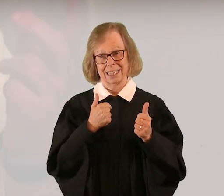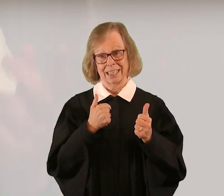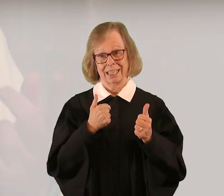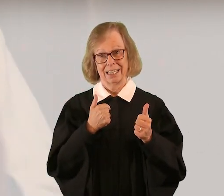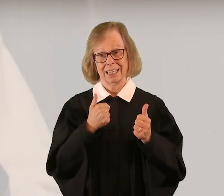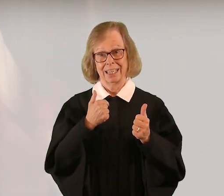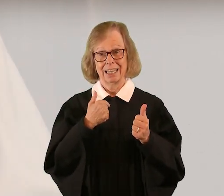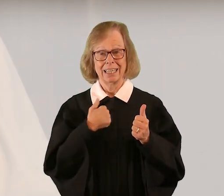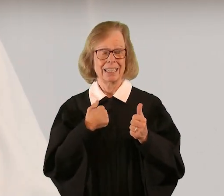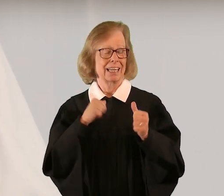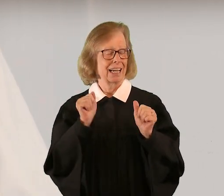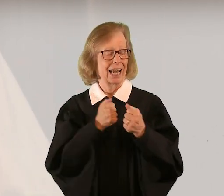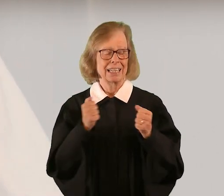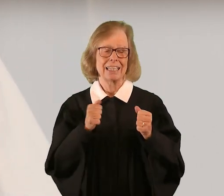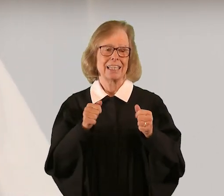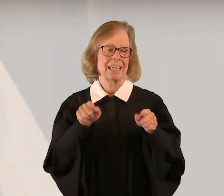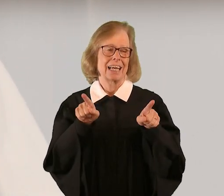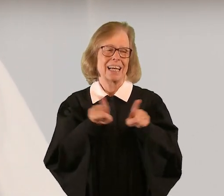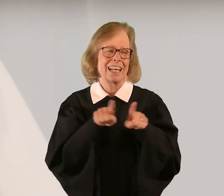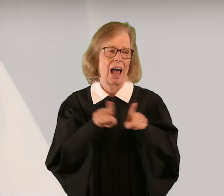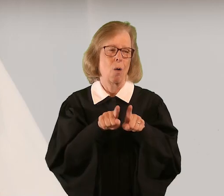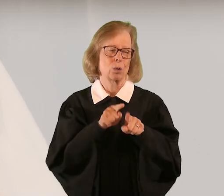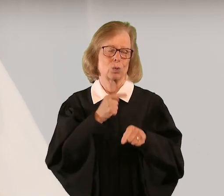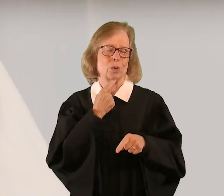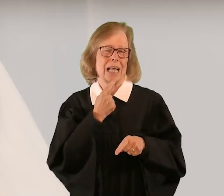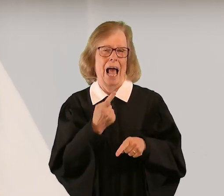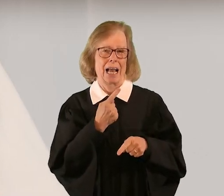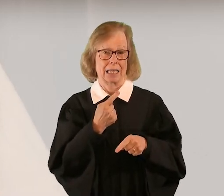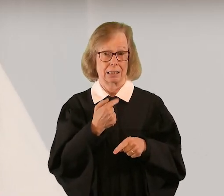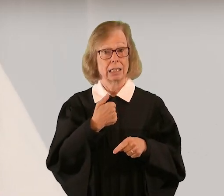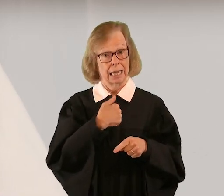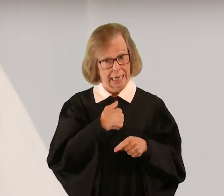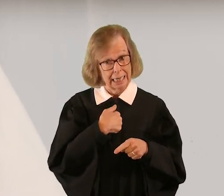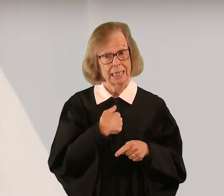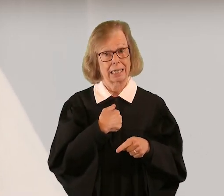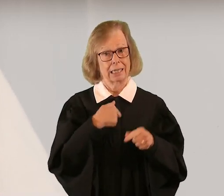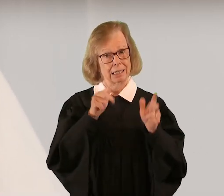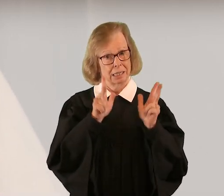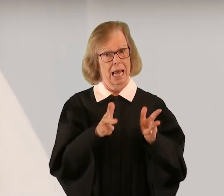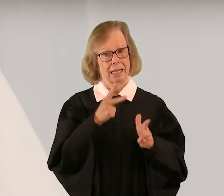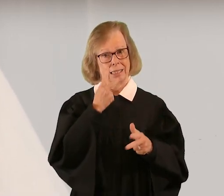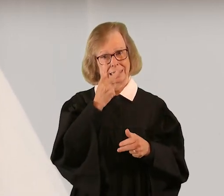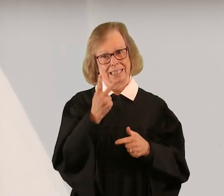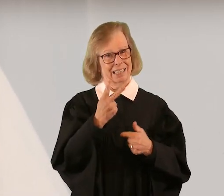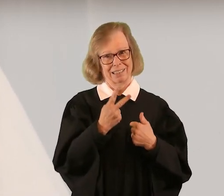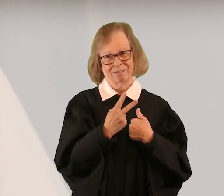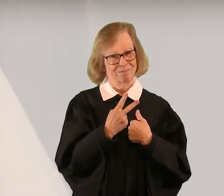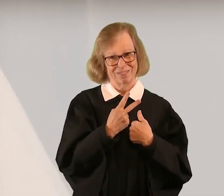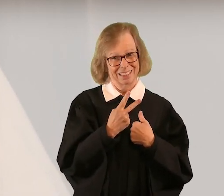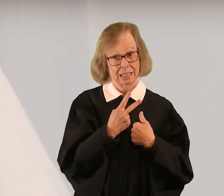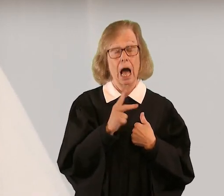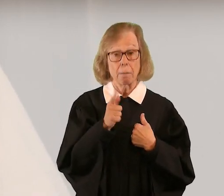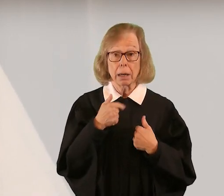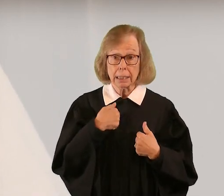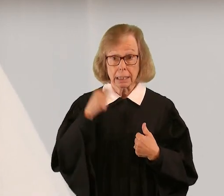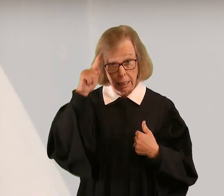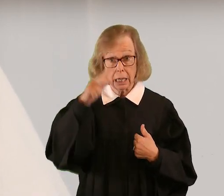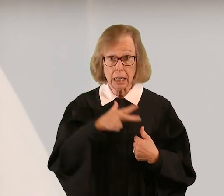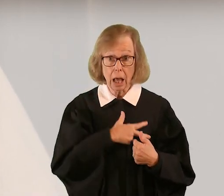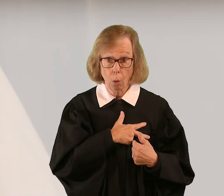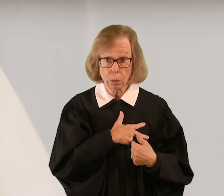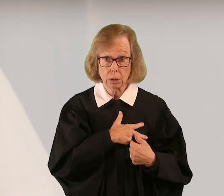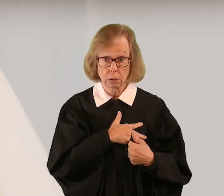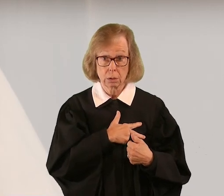Fachwort, Authentizität sagen: Ich habe den Herrn gesehen. Aber ich glaube es,